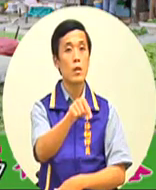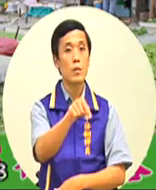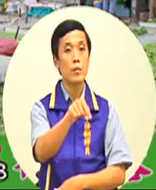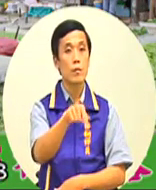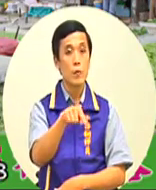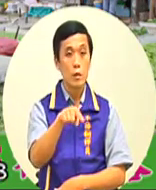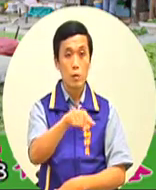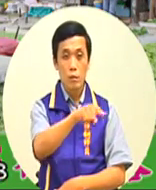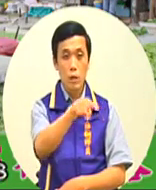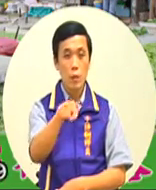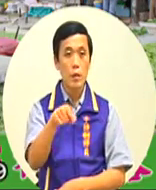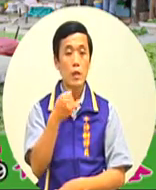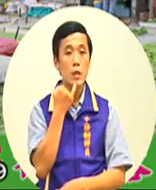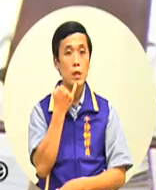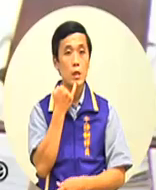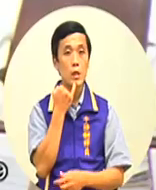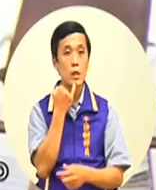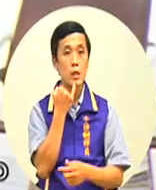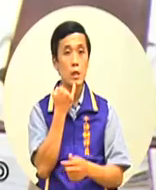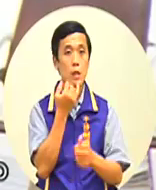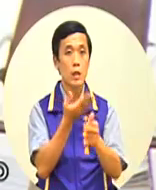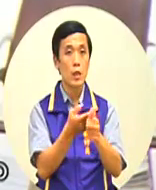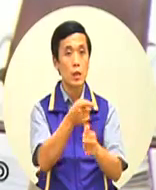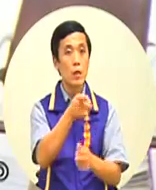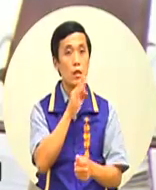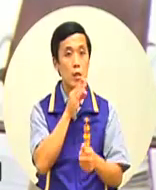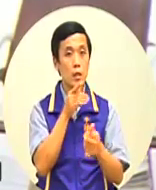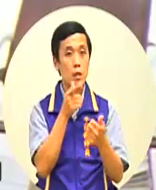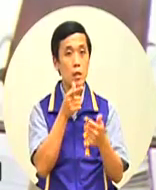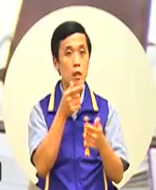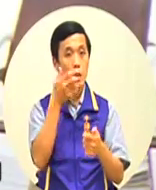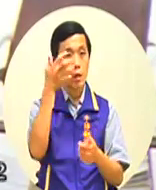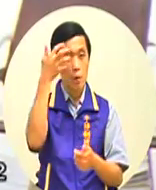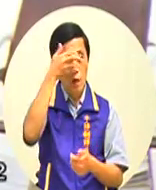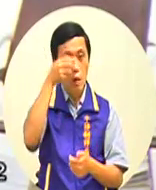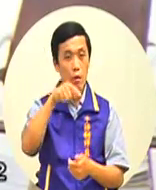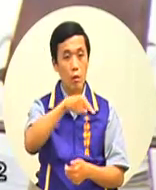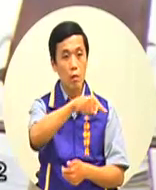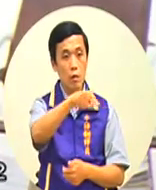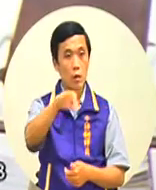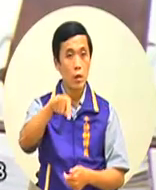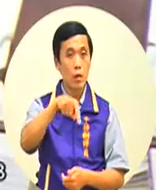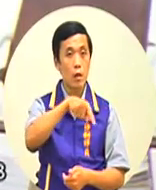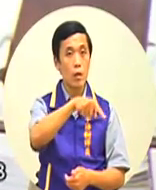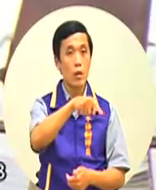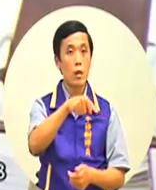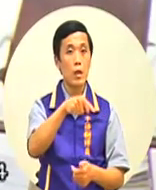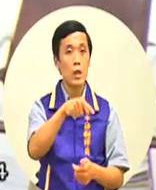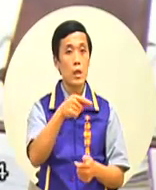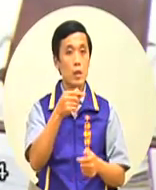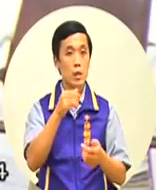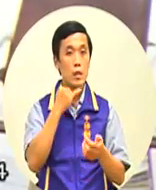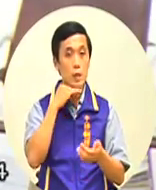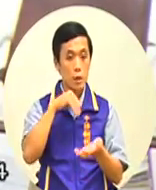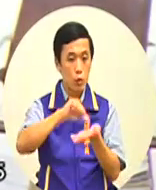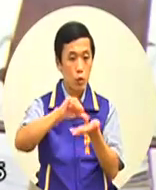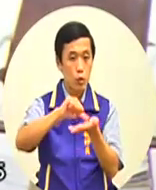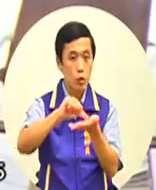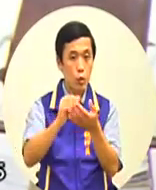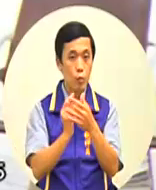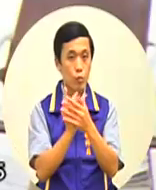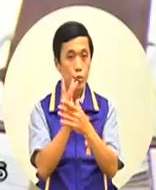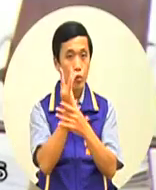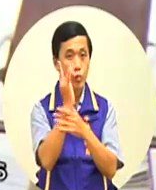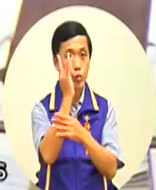他们在就可提供这个是萤火族的长辈们呐那他在收成的时候，伊嘛就分张